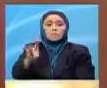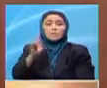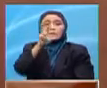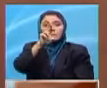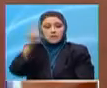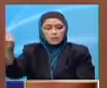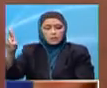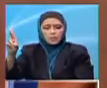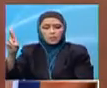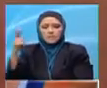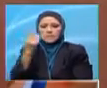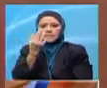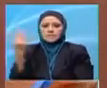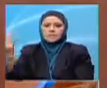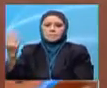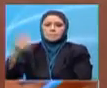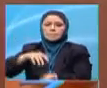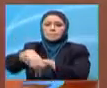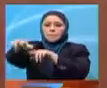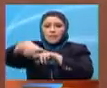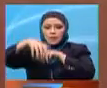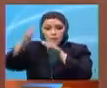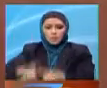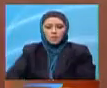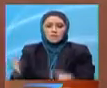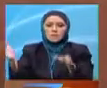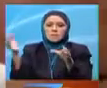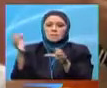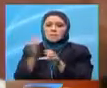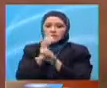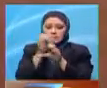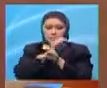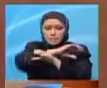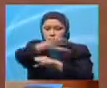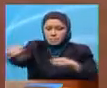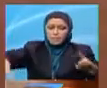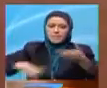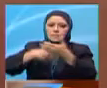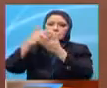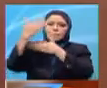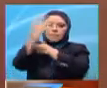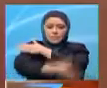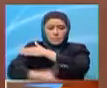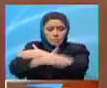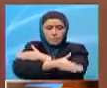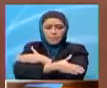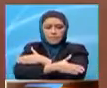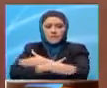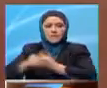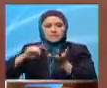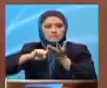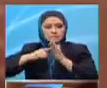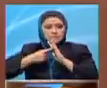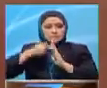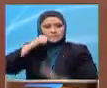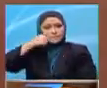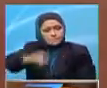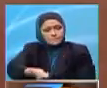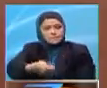388111 pekebun kecil seluruh negara dan ini kita akan mula bayar hari